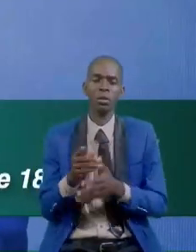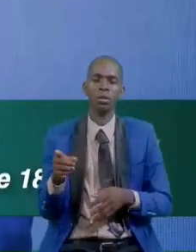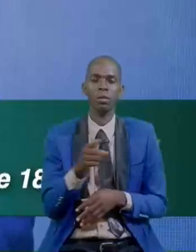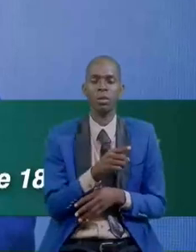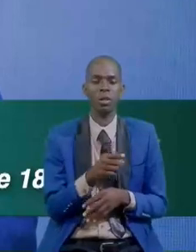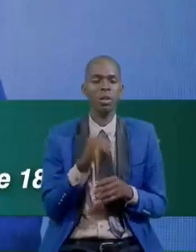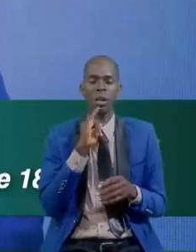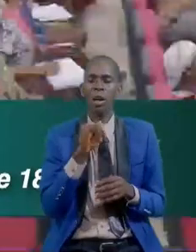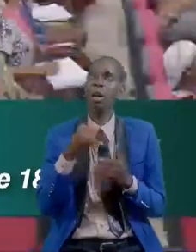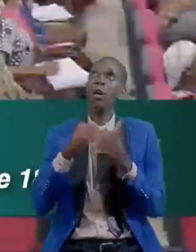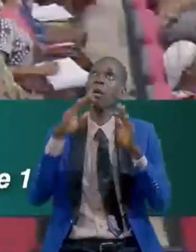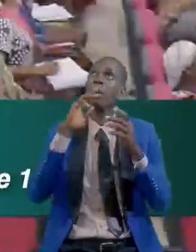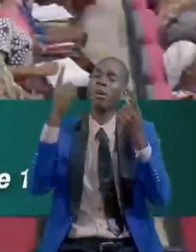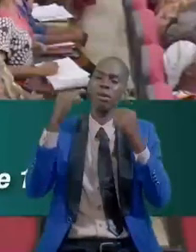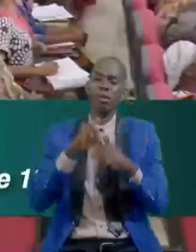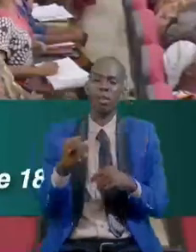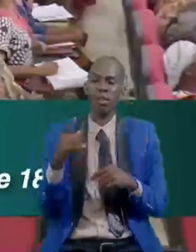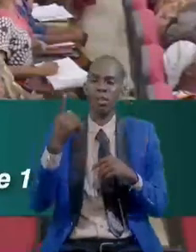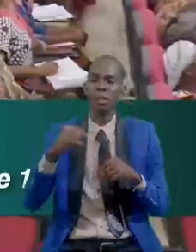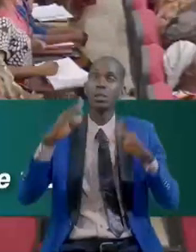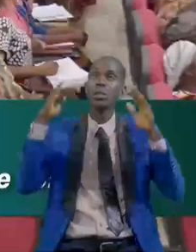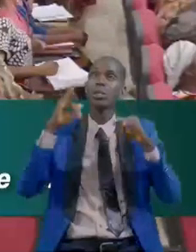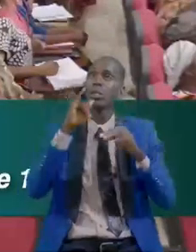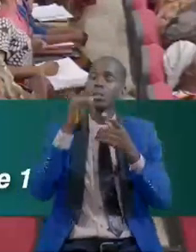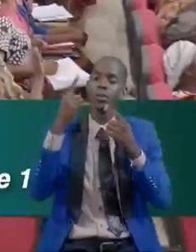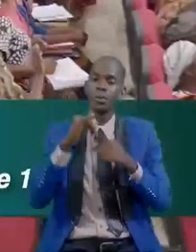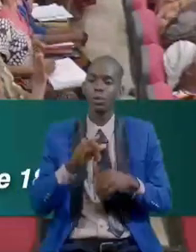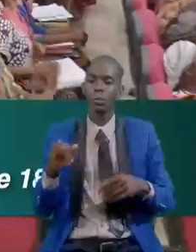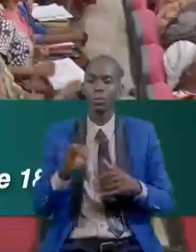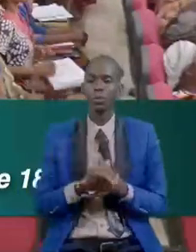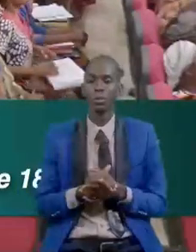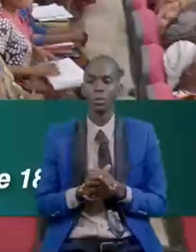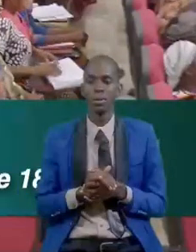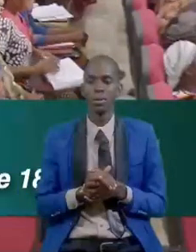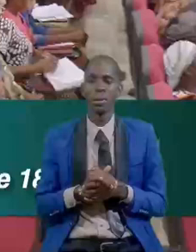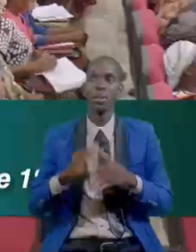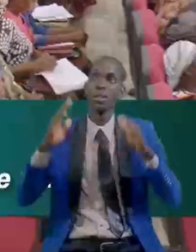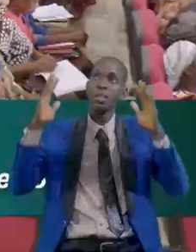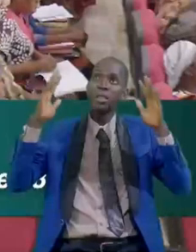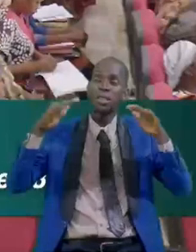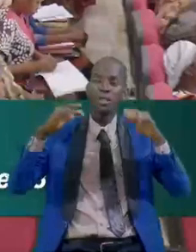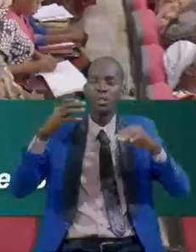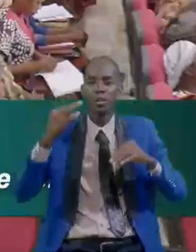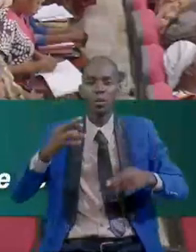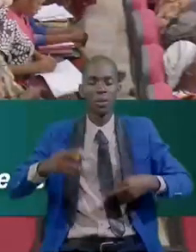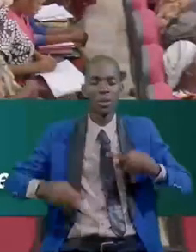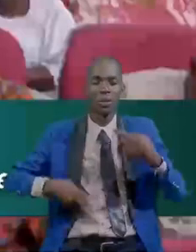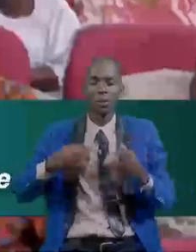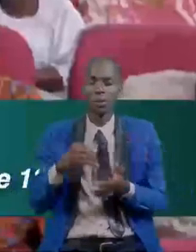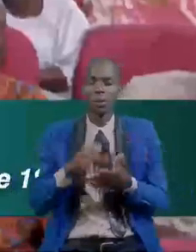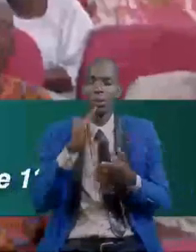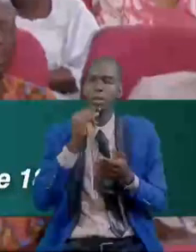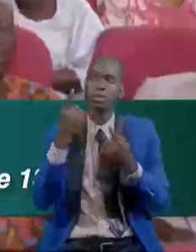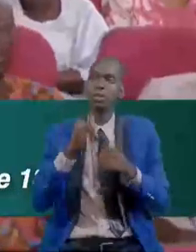Ça vient. J'ai dit, ça vient. La pluie de réveil, ça